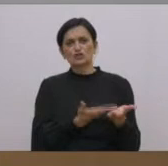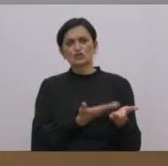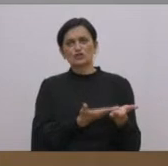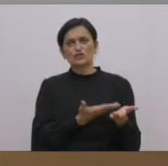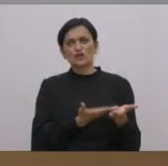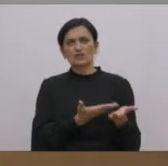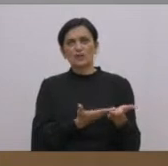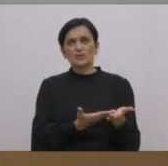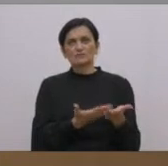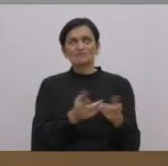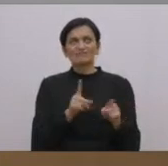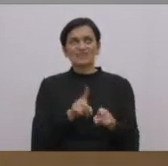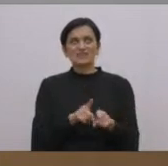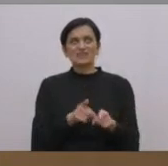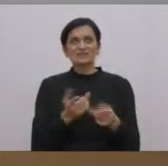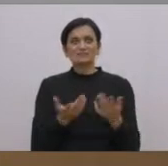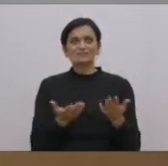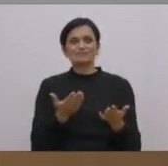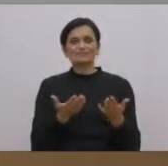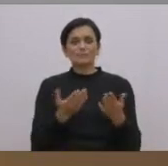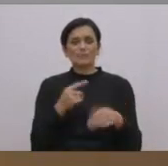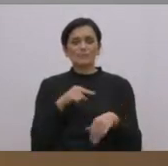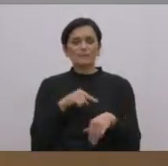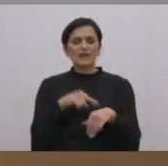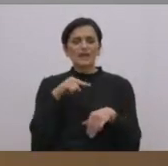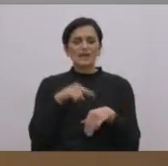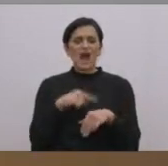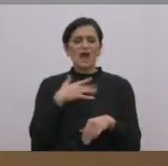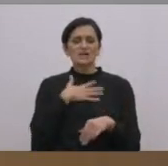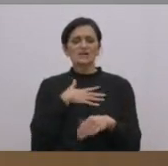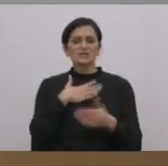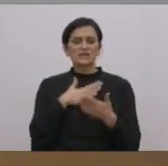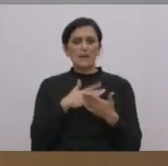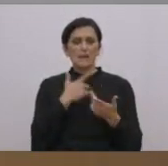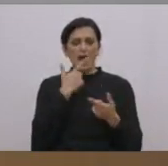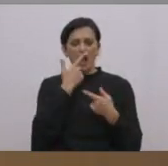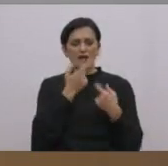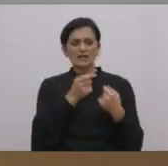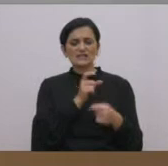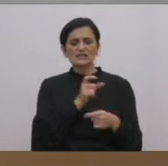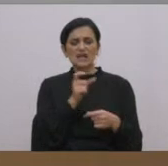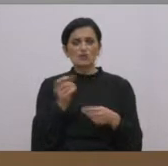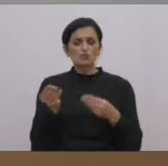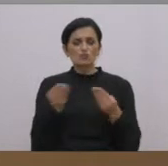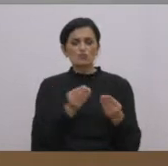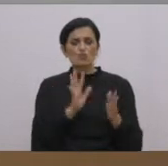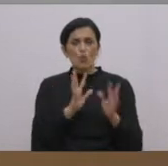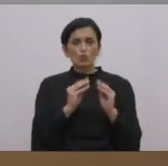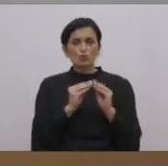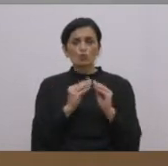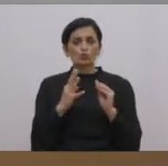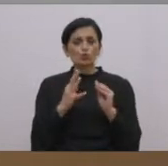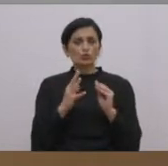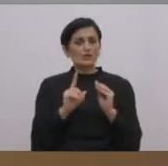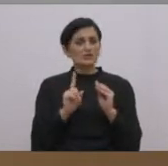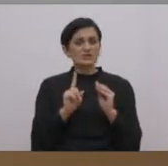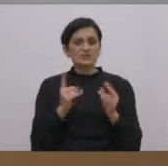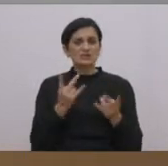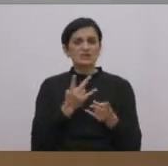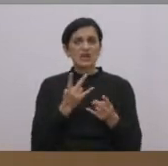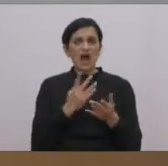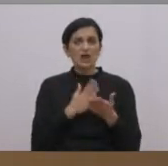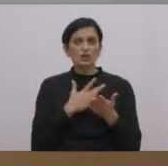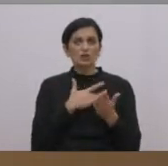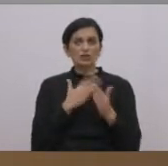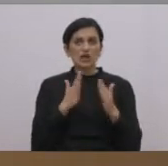ragaț se seti. A gansta maxrom, este detalii biares motalim, motalim, hot, hot, hot, hot, hot, hot, Da,